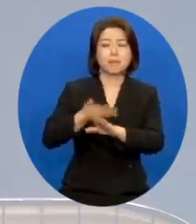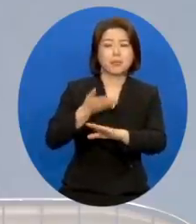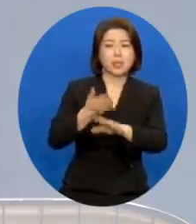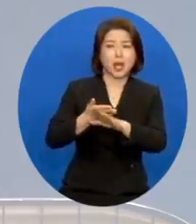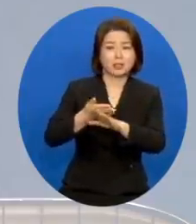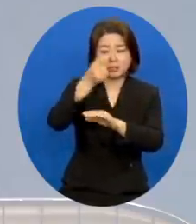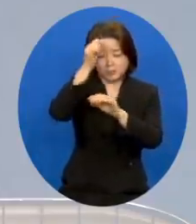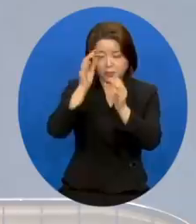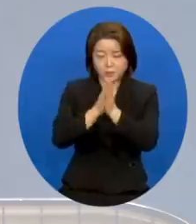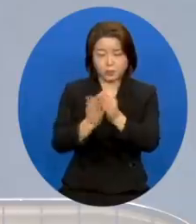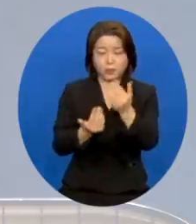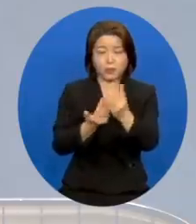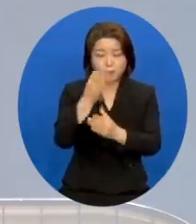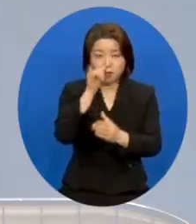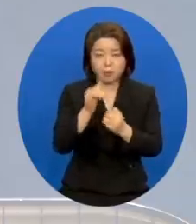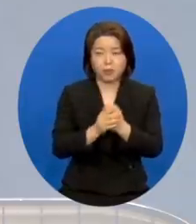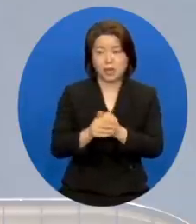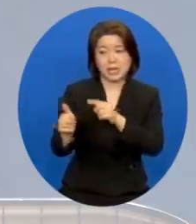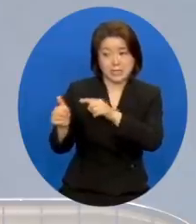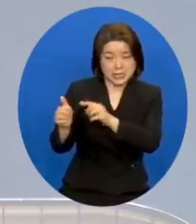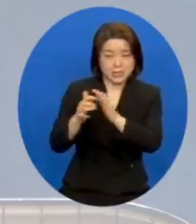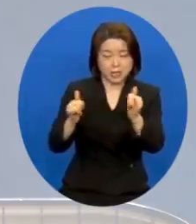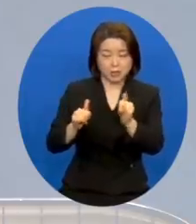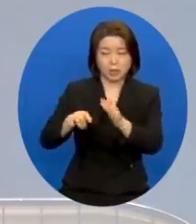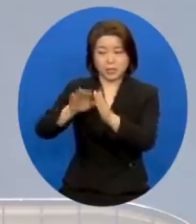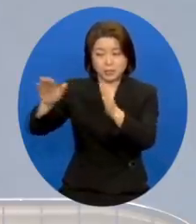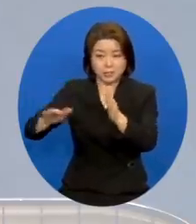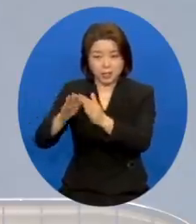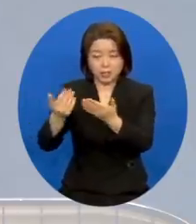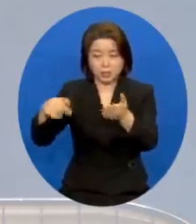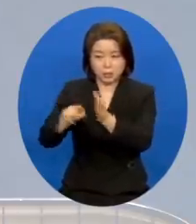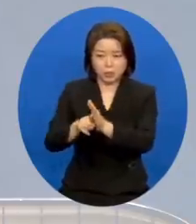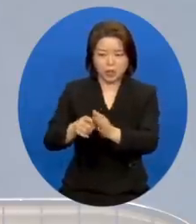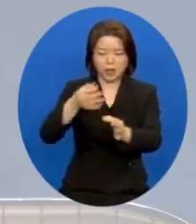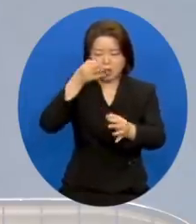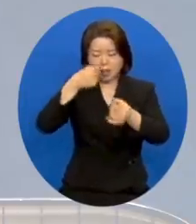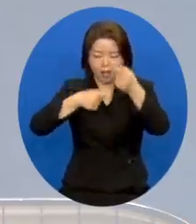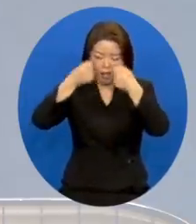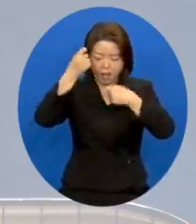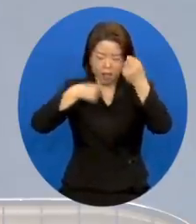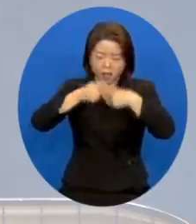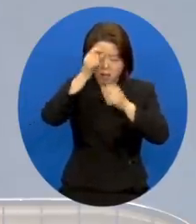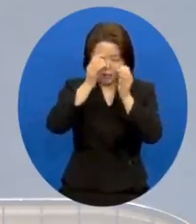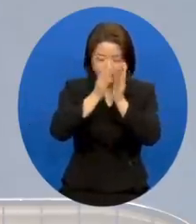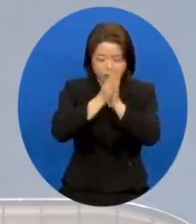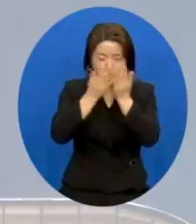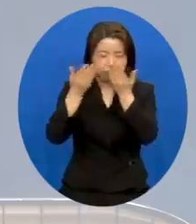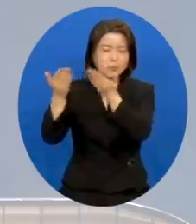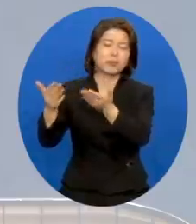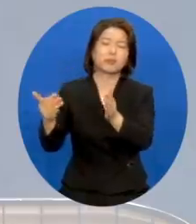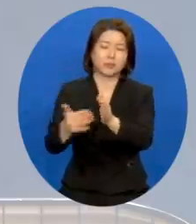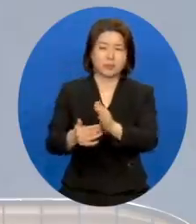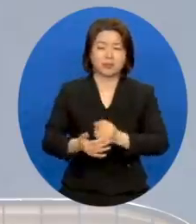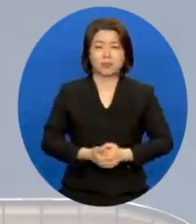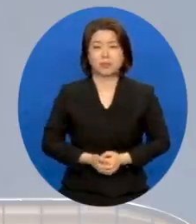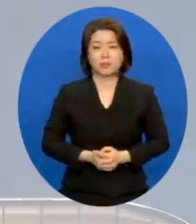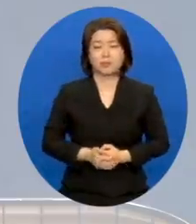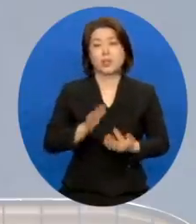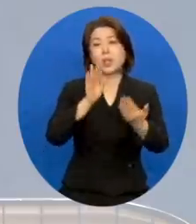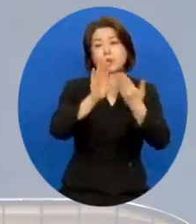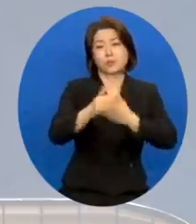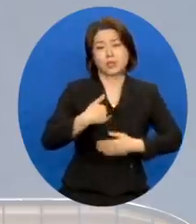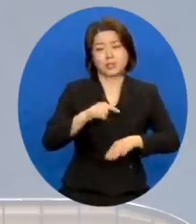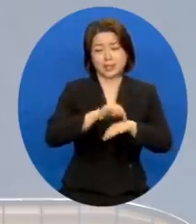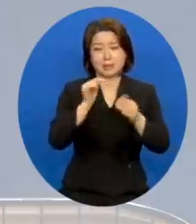나오는데 그 사람과 그 가정을 위해 펑펑 울며 기도하게 하시더라구요 그 후 제